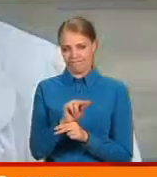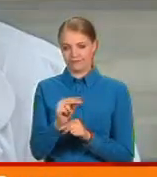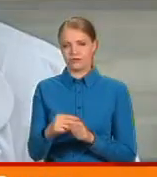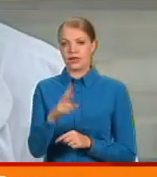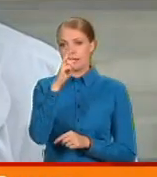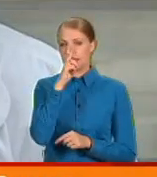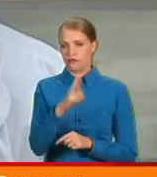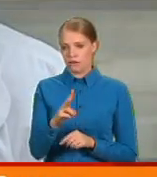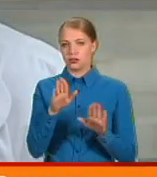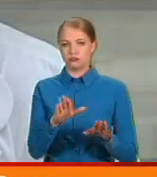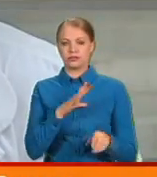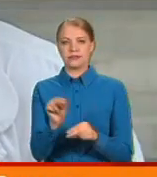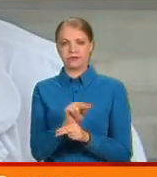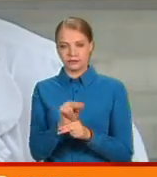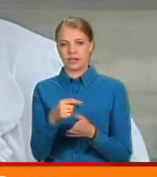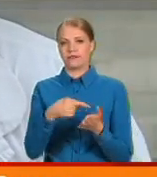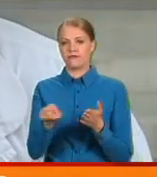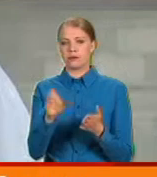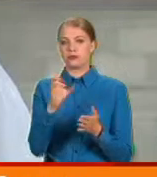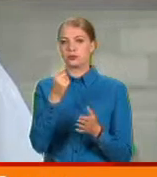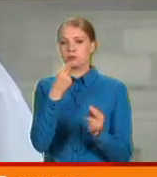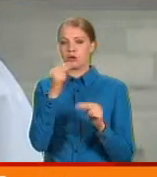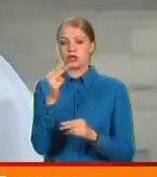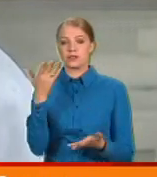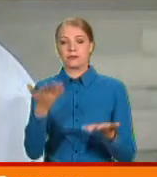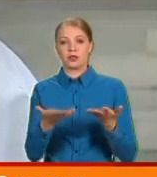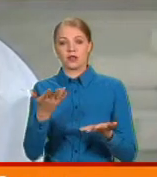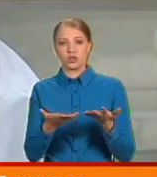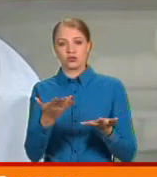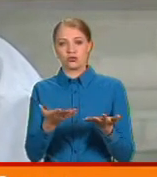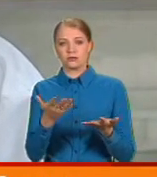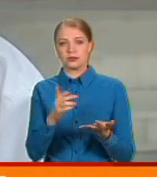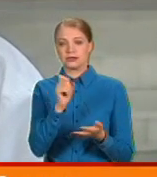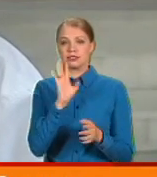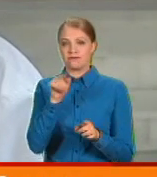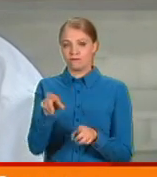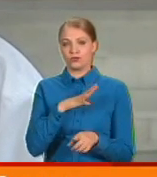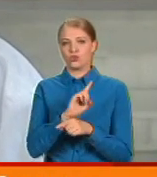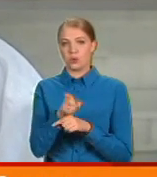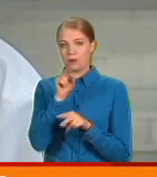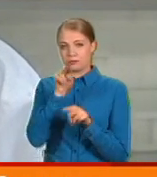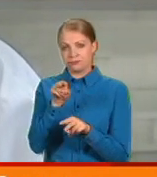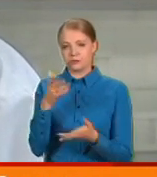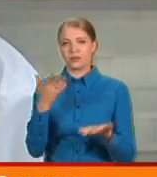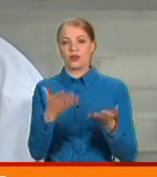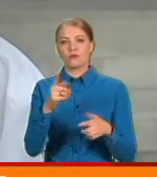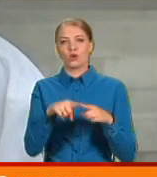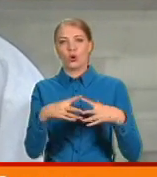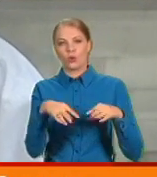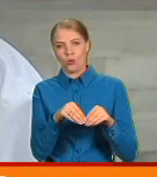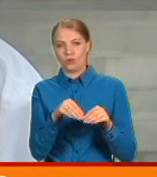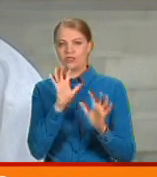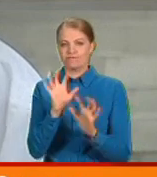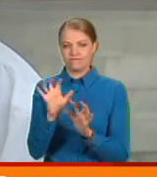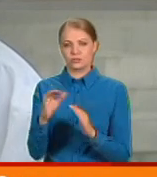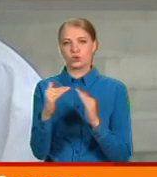лікування. 2 місяці вона лікувалася, виписана з покращенням. Якщо б за нею був нормальний догляд, якщо б родичі